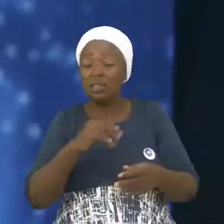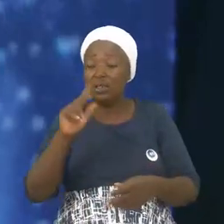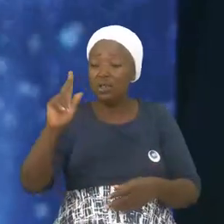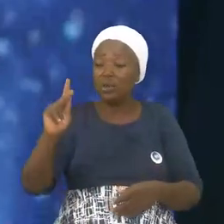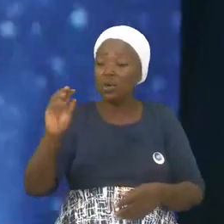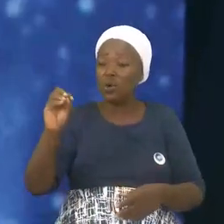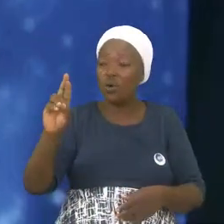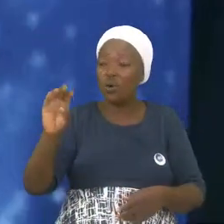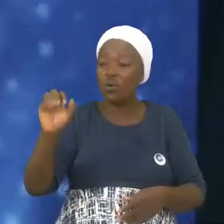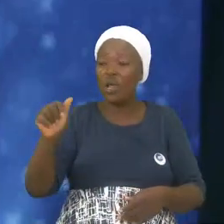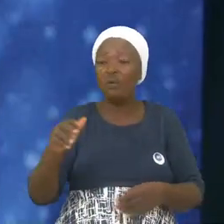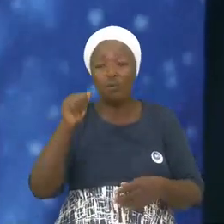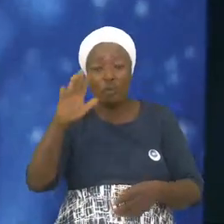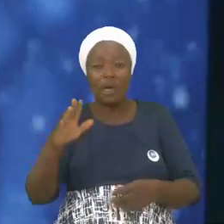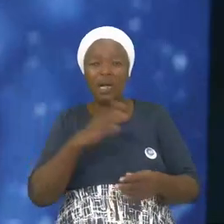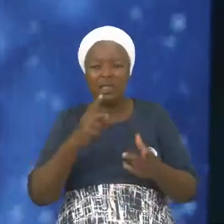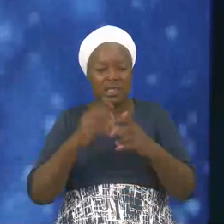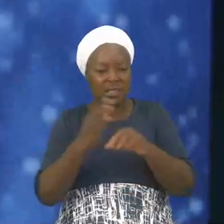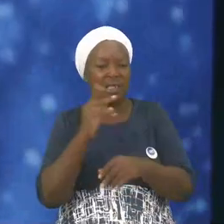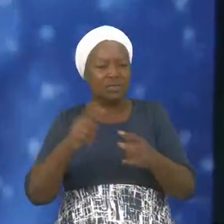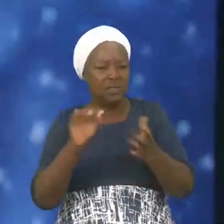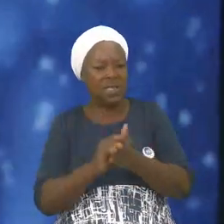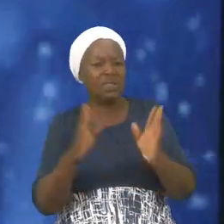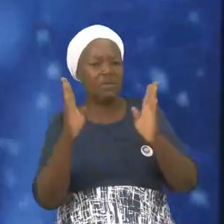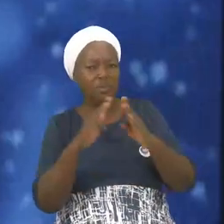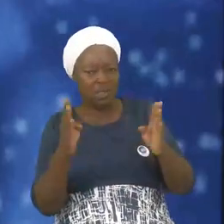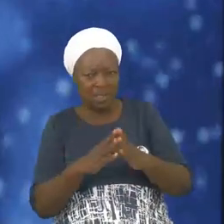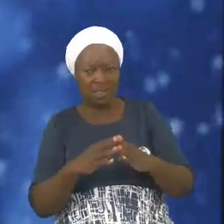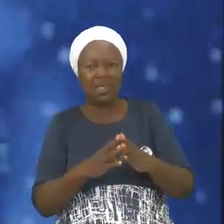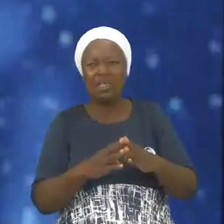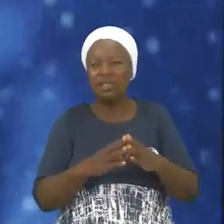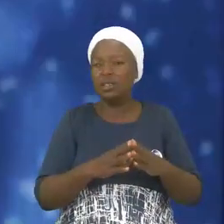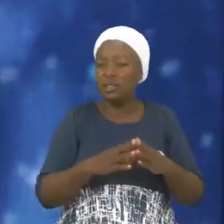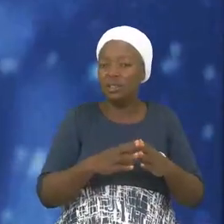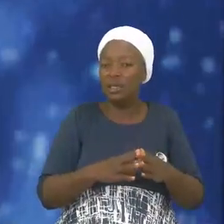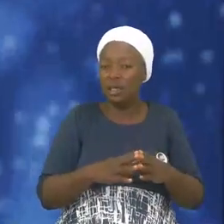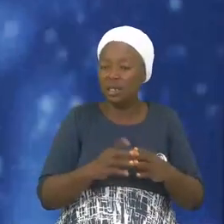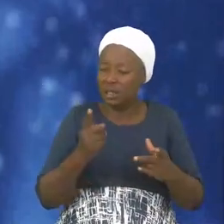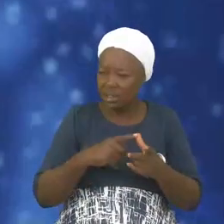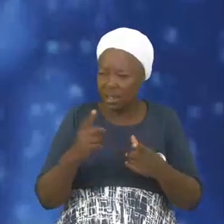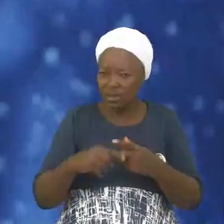La femme a dit, je veux amener cette Coréenne, je veux l'amener à cette réunion